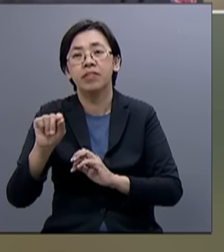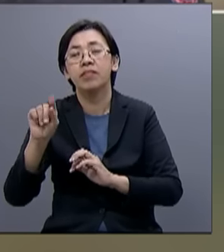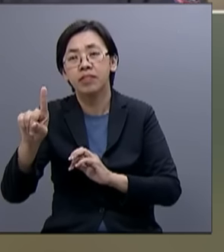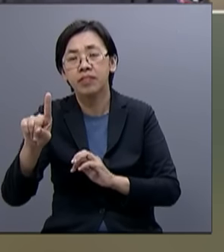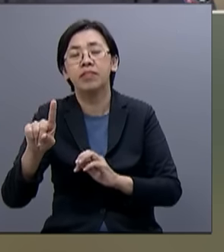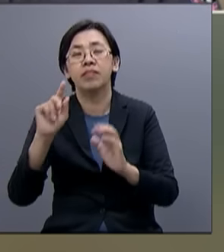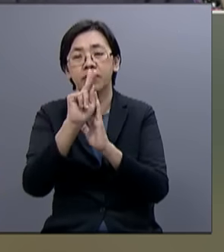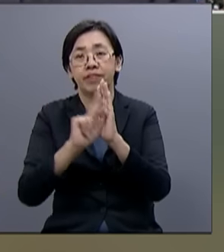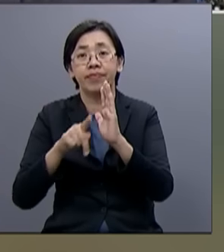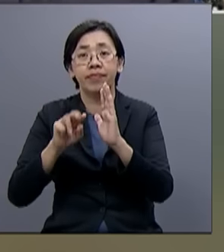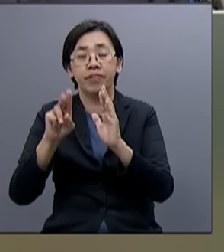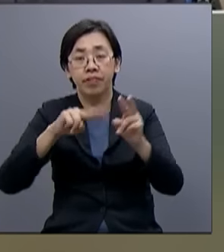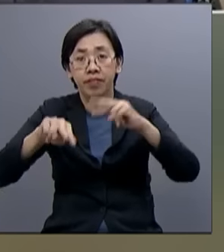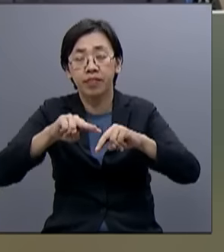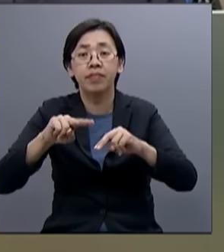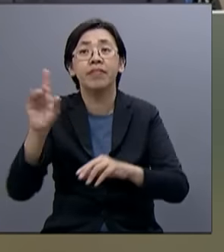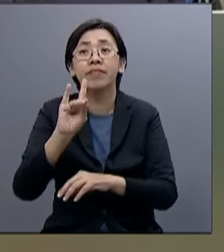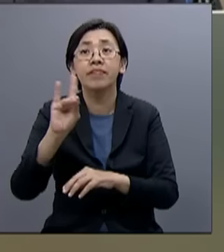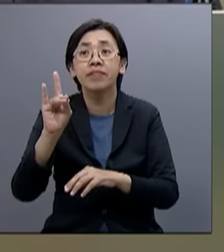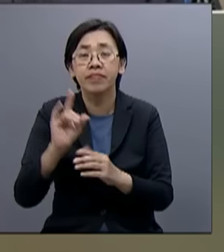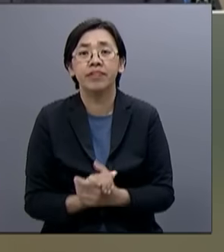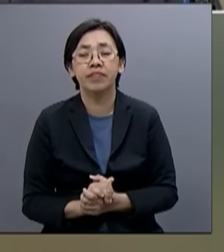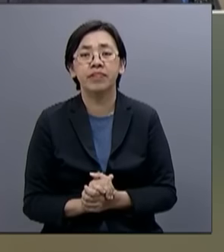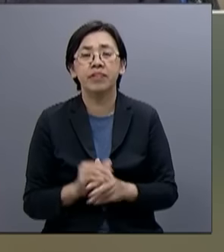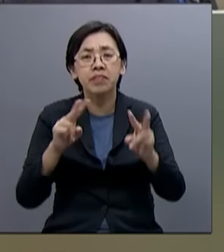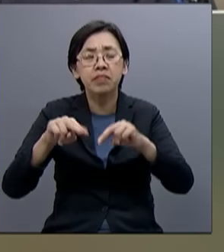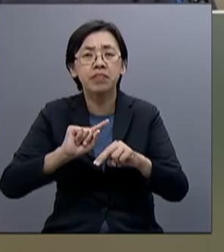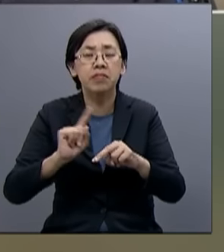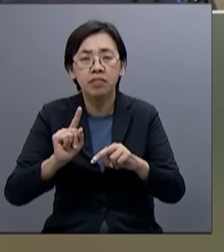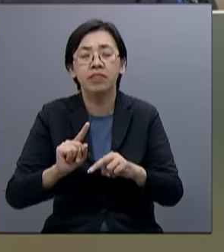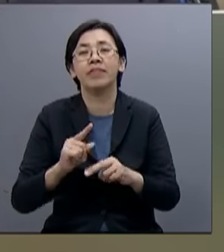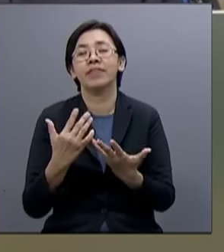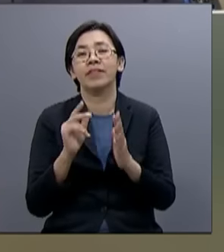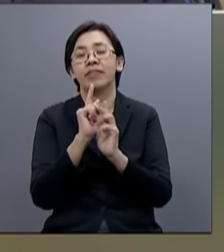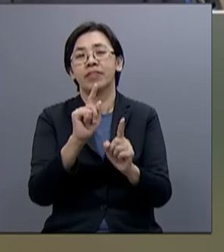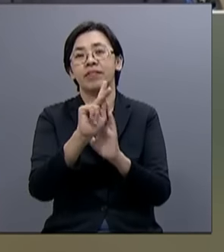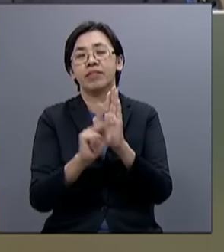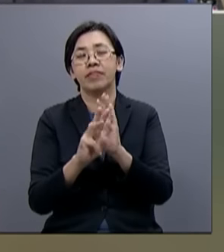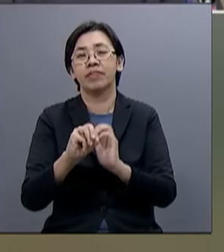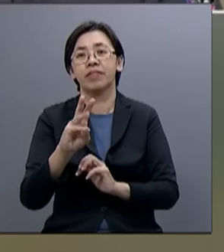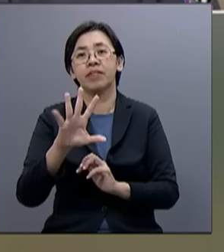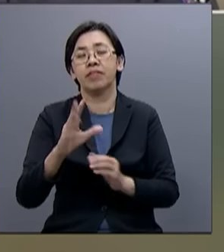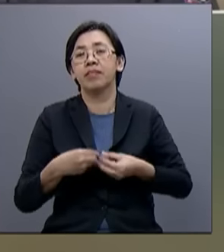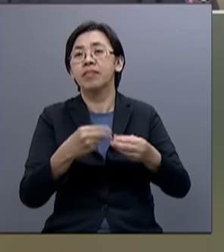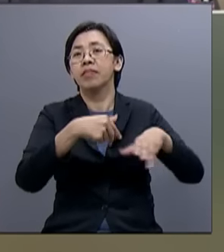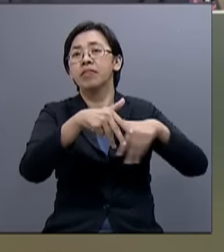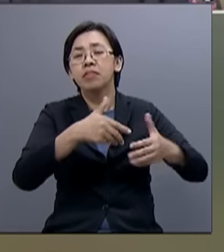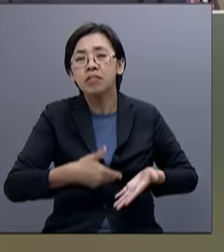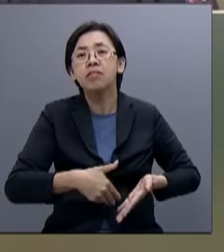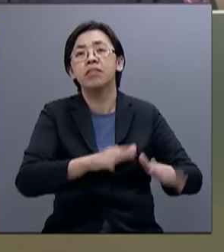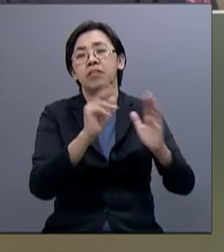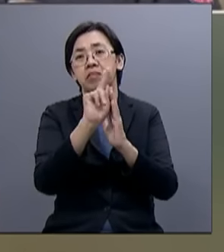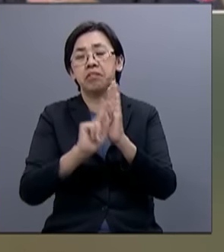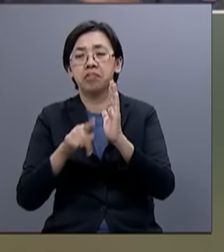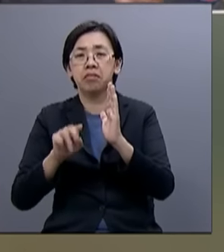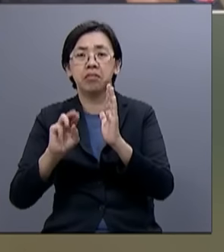สัรป่า ถกไหมเราก็กำรจเพื่ที่เก็บหาประโยชน์มาตา 65 ให้ลสสอนหมเลยพรบรตัใหม่